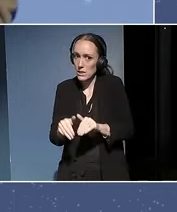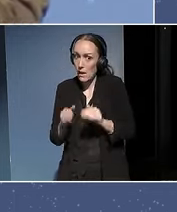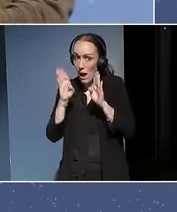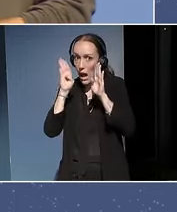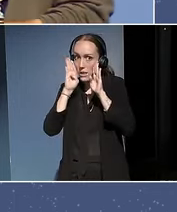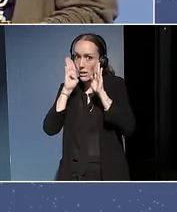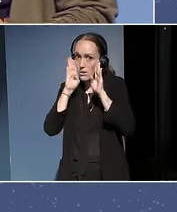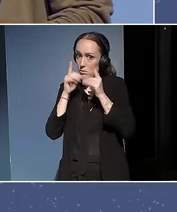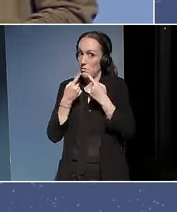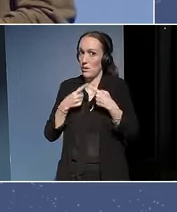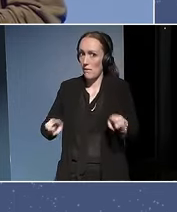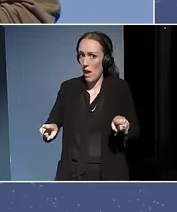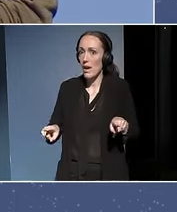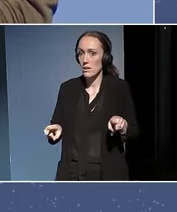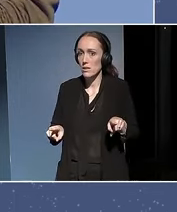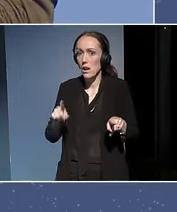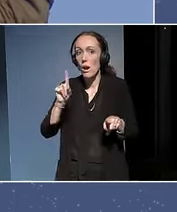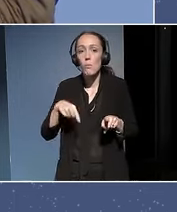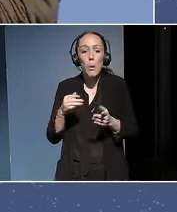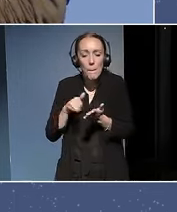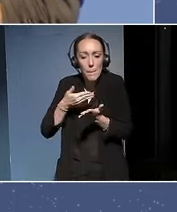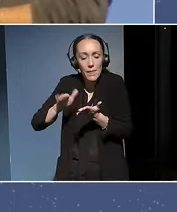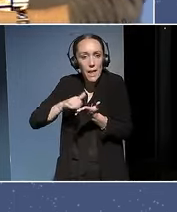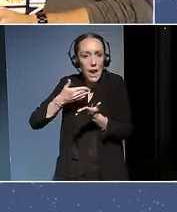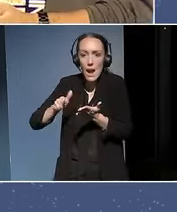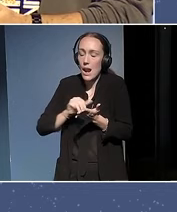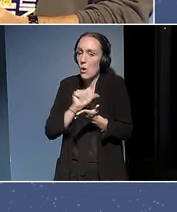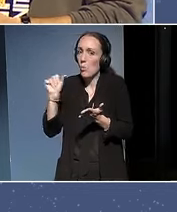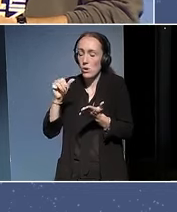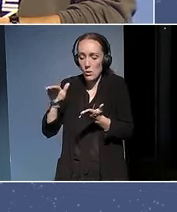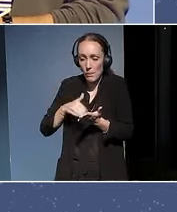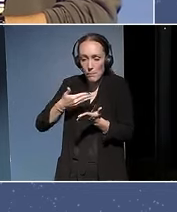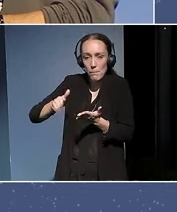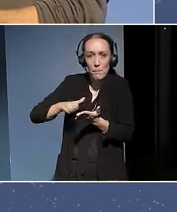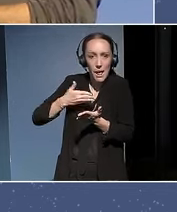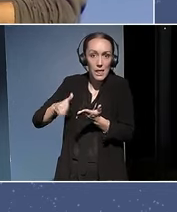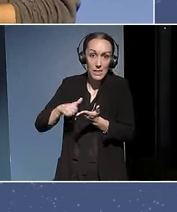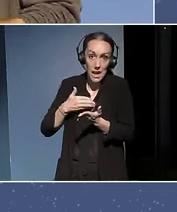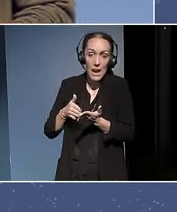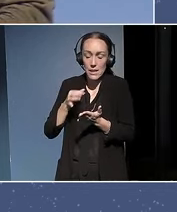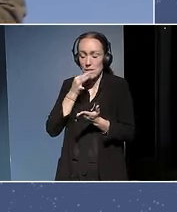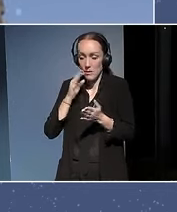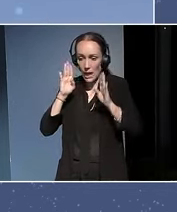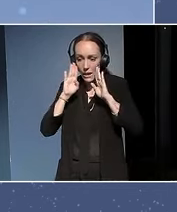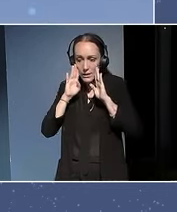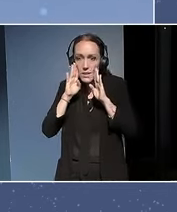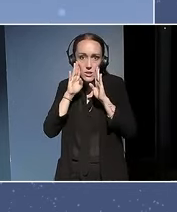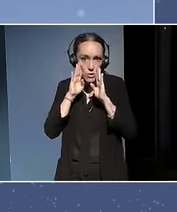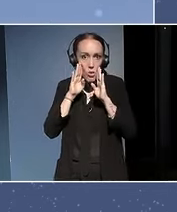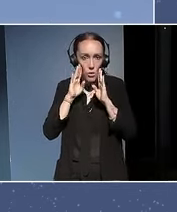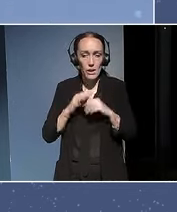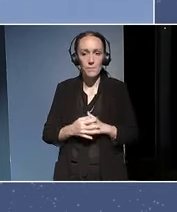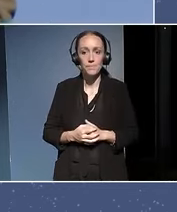diversa addirittura a volte solo con i pennelli per togliere Eh la parte più più vicina